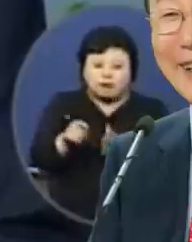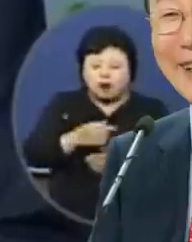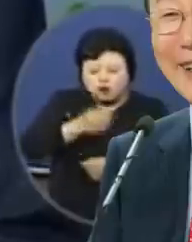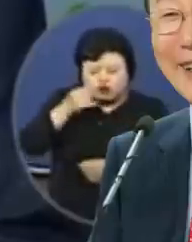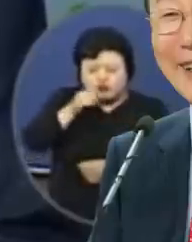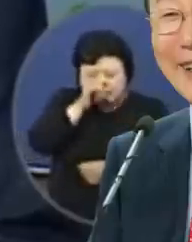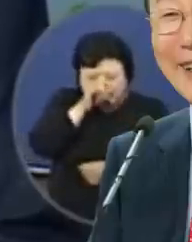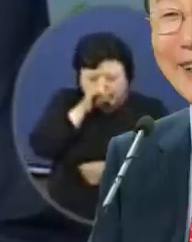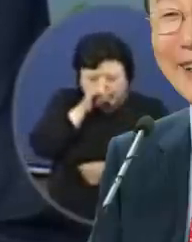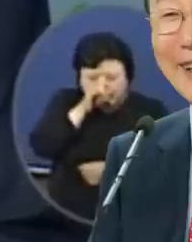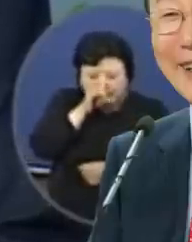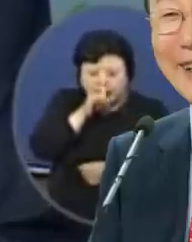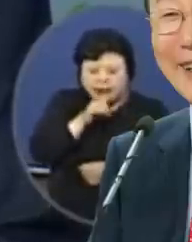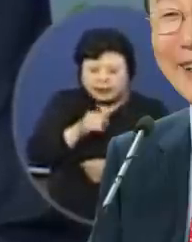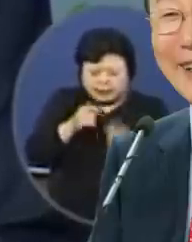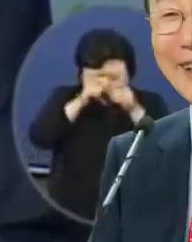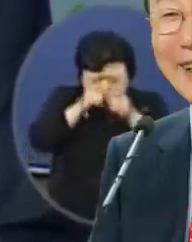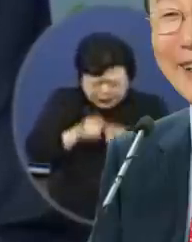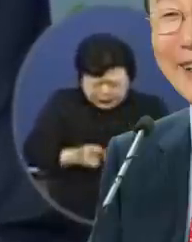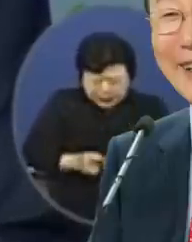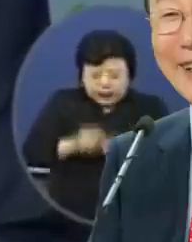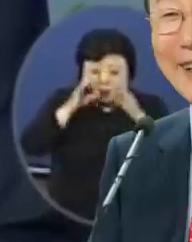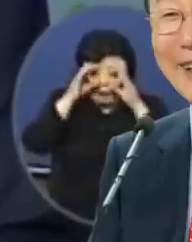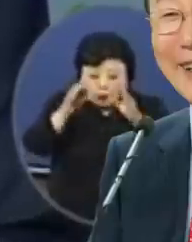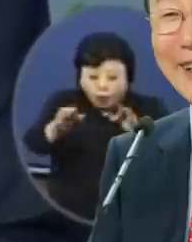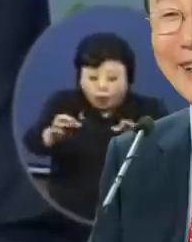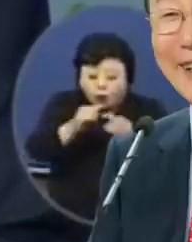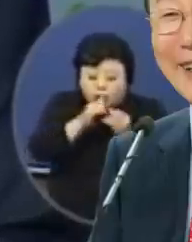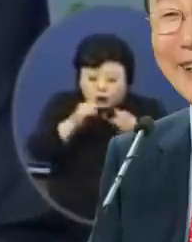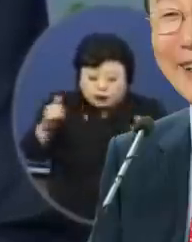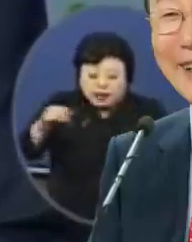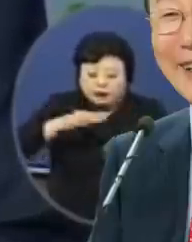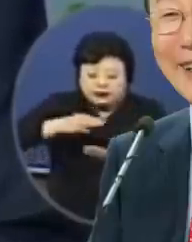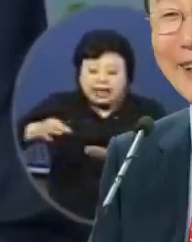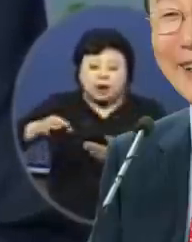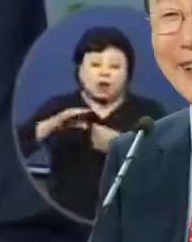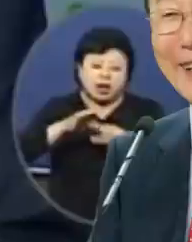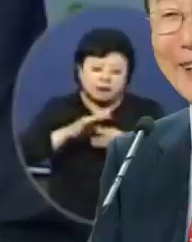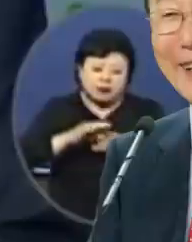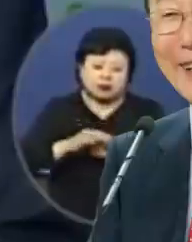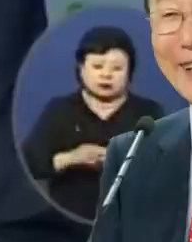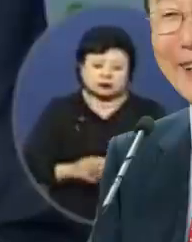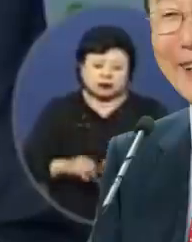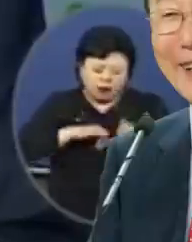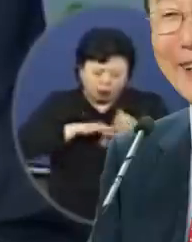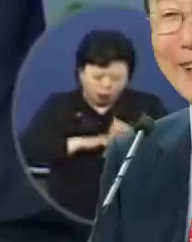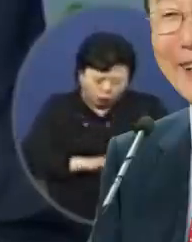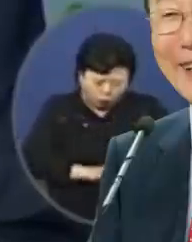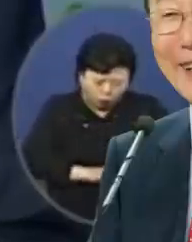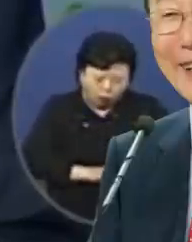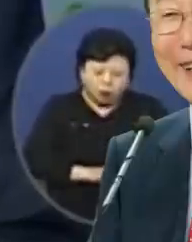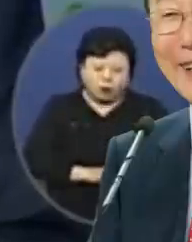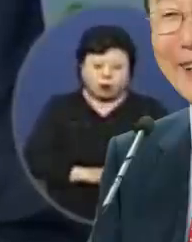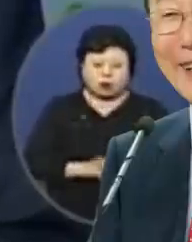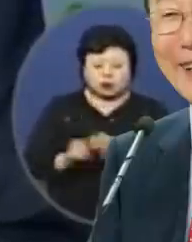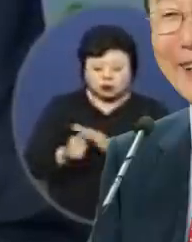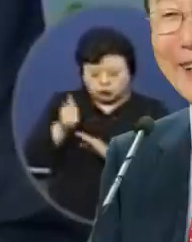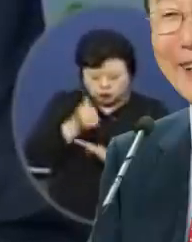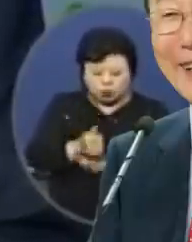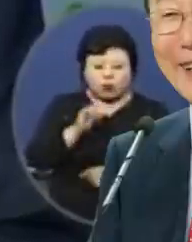꿈꾸고 있는지 그것을 자세히 살펴보시고 그 사람을 사용하면 틀림없이 사람을 선택할 수가 있는